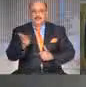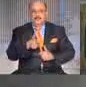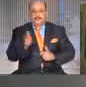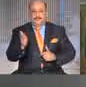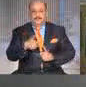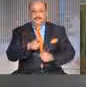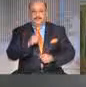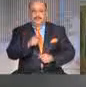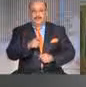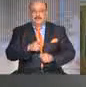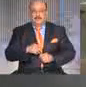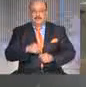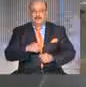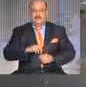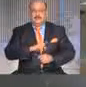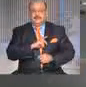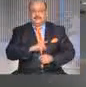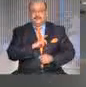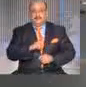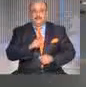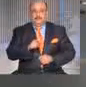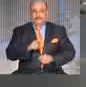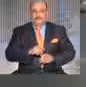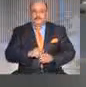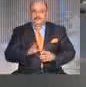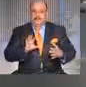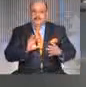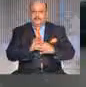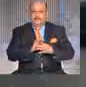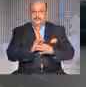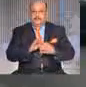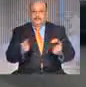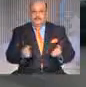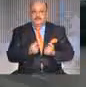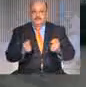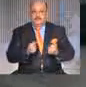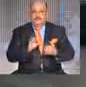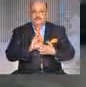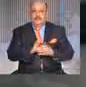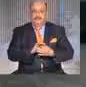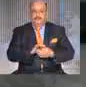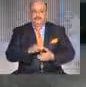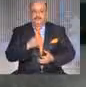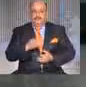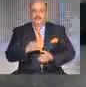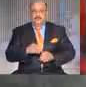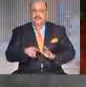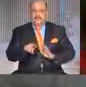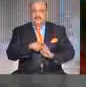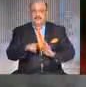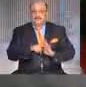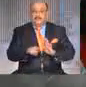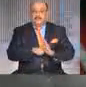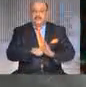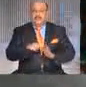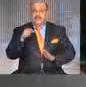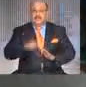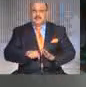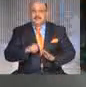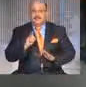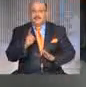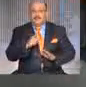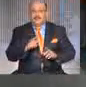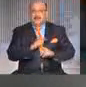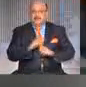قابلية وعنده روح التطوع. أنشطة متنوعة تبرز أهمية السلامة المرورية تفاعل معها الحضور من الأطفال.